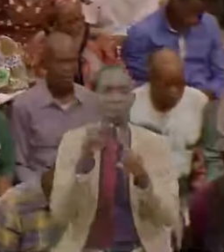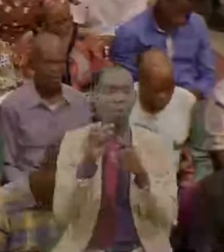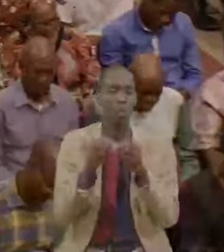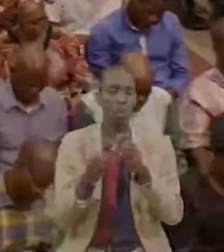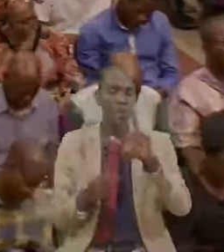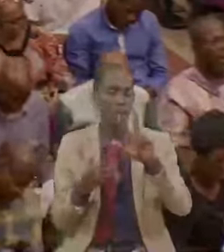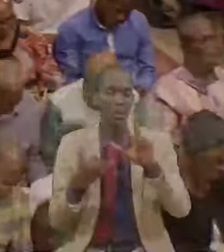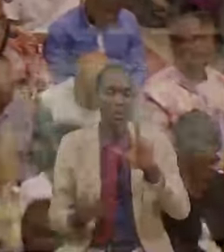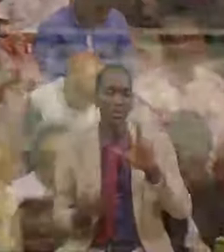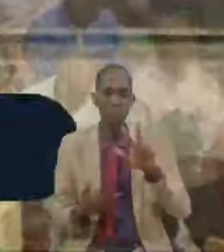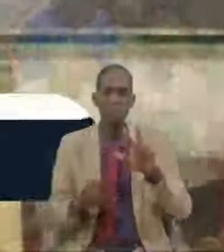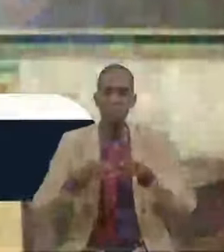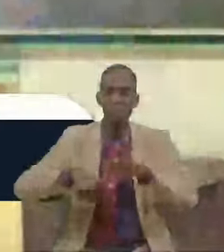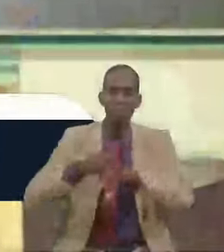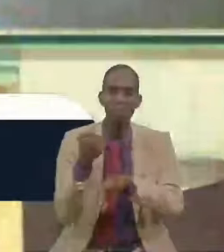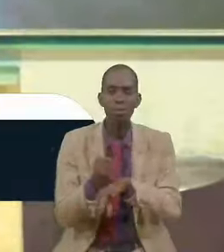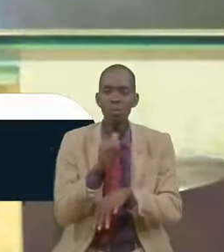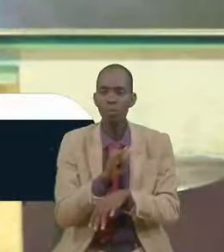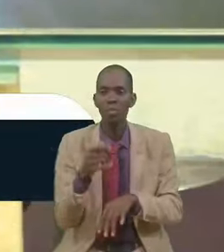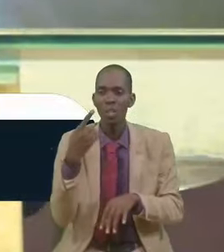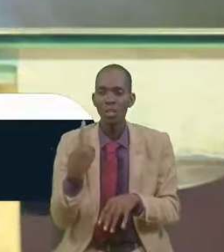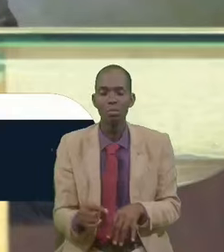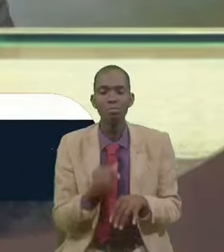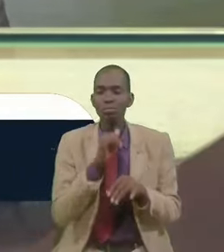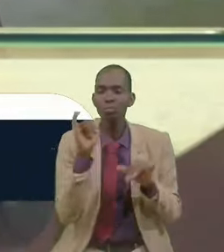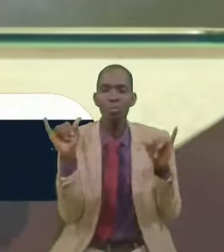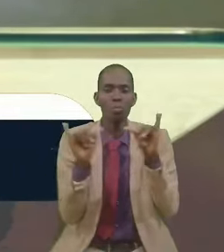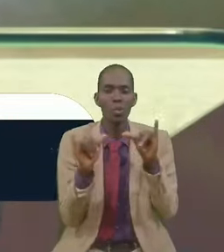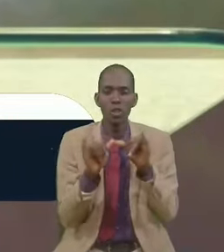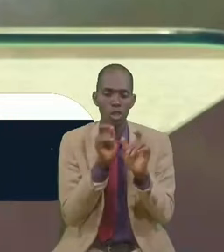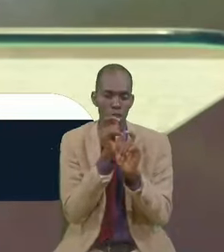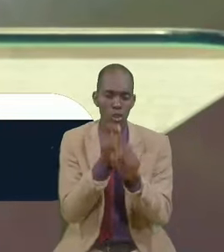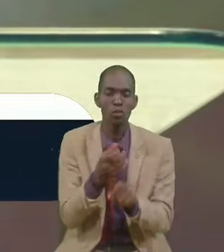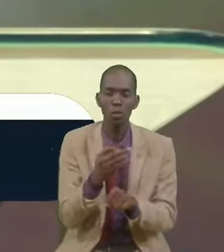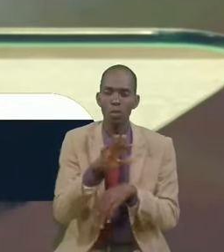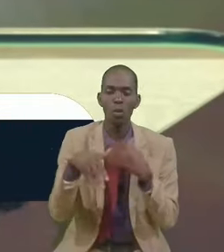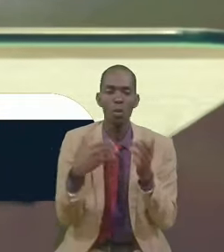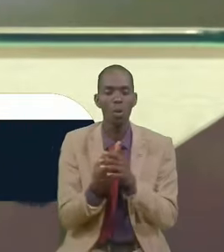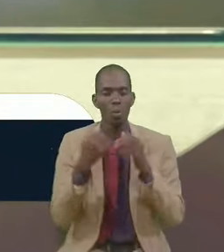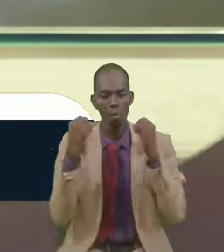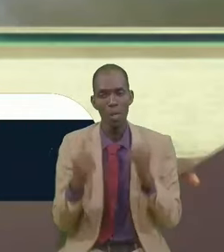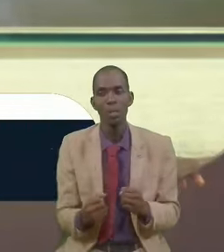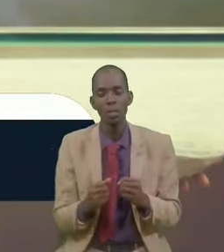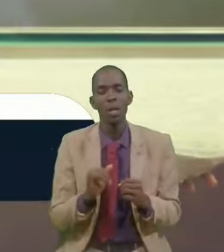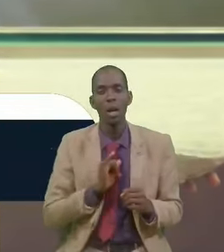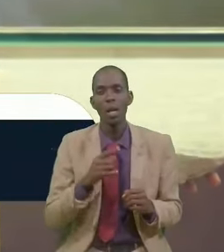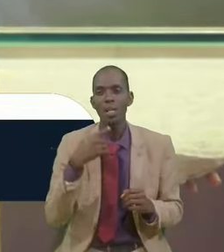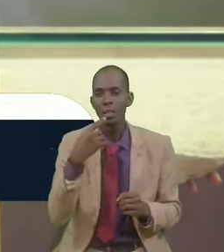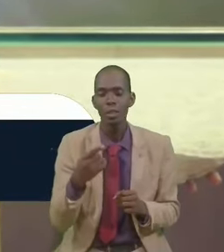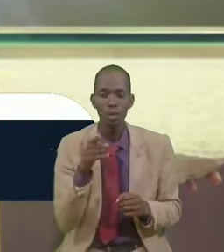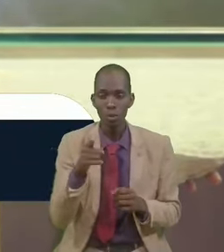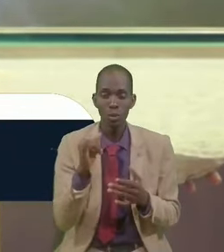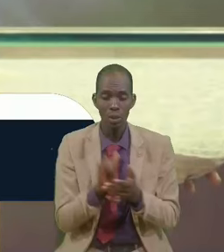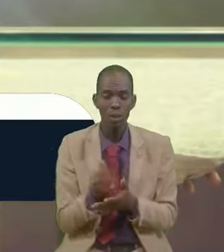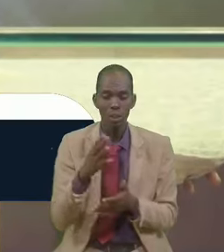Troisième point maintenant. Confirmez les dons incommensurables du Tout-Puissant. La confirmation ce soir. Mon frère là-bas, je dis la confirmation